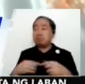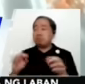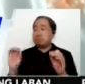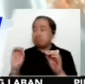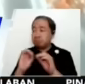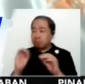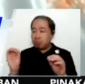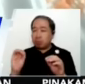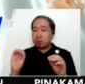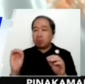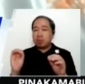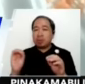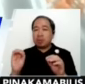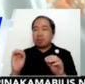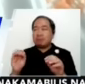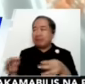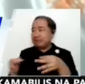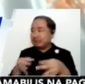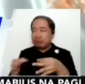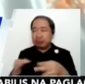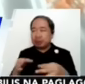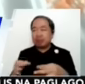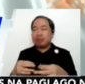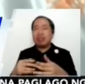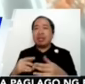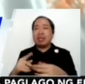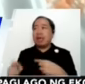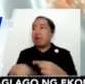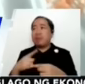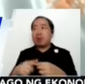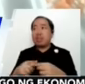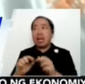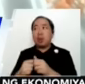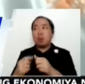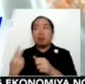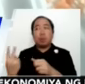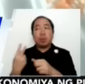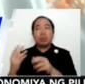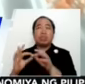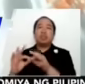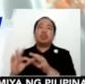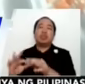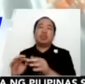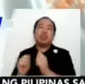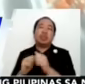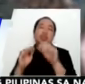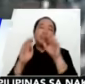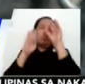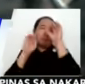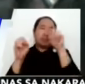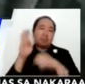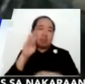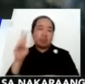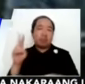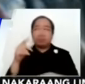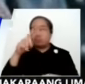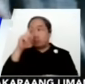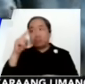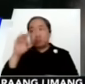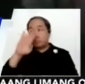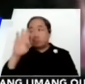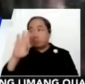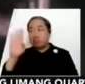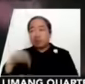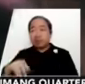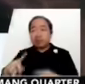wala akong description. Wala akong description sa relationship namin ngayon ni President Marcos. Hindi na kami nagkakausap. Ngayong wala na siya sa poder